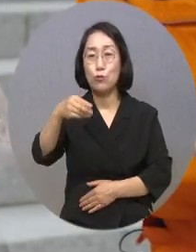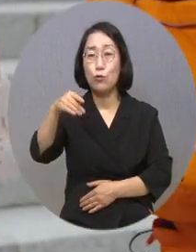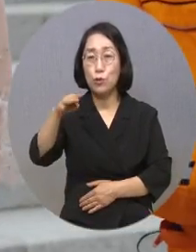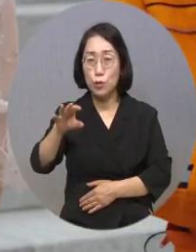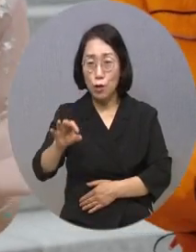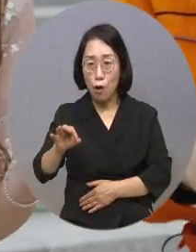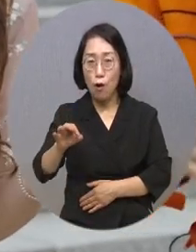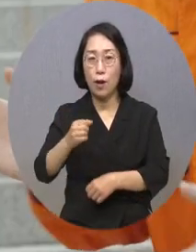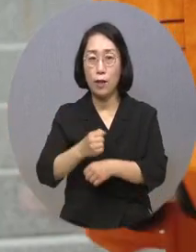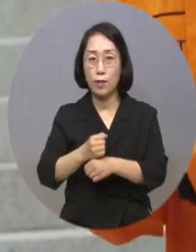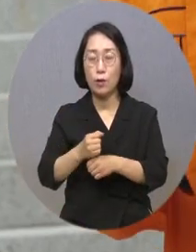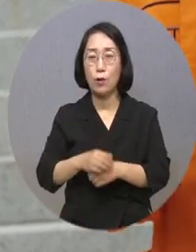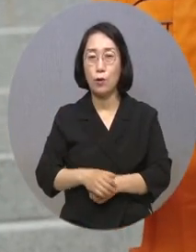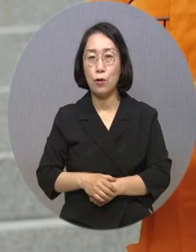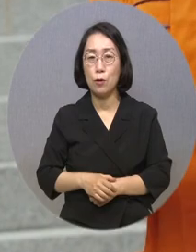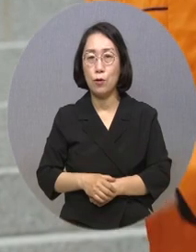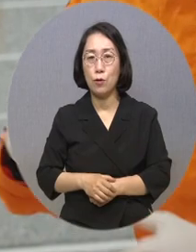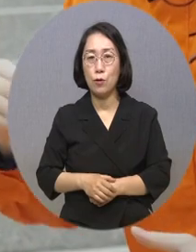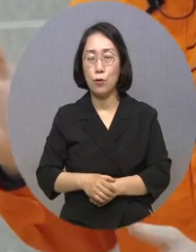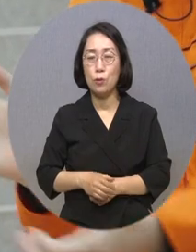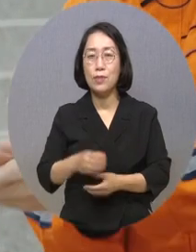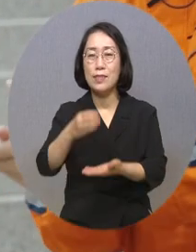술청에서 얼씨?